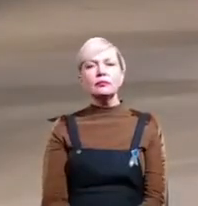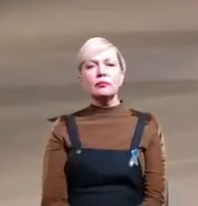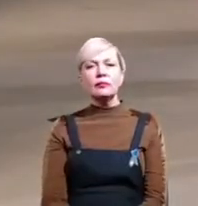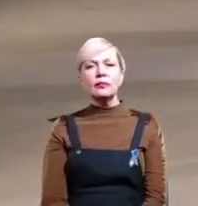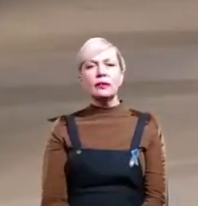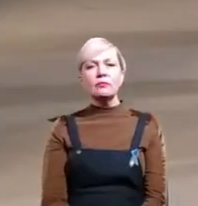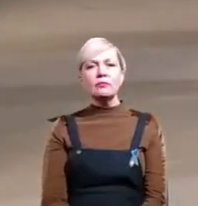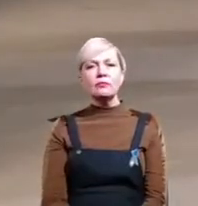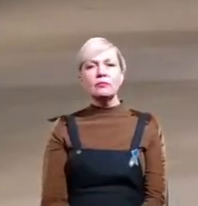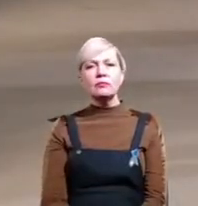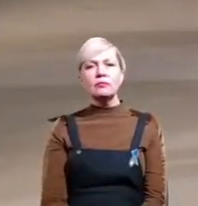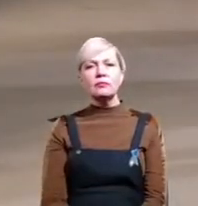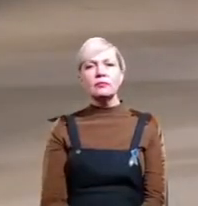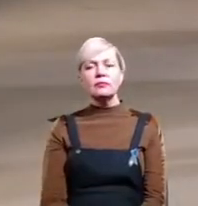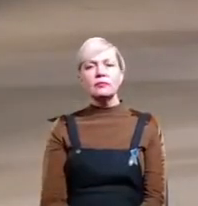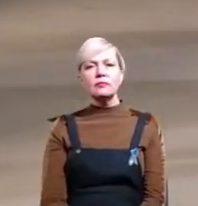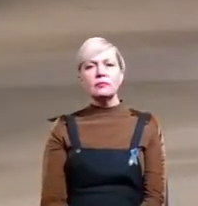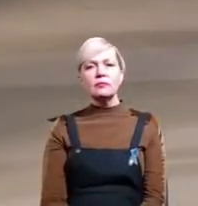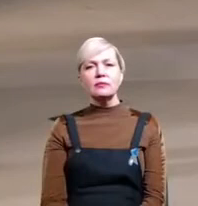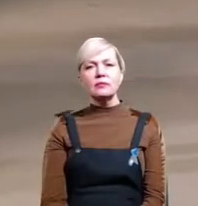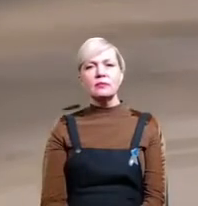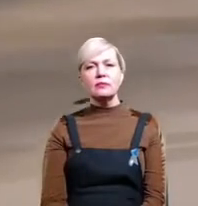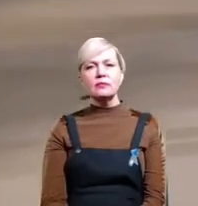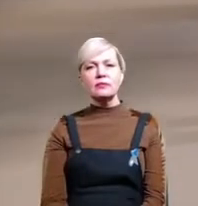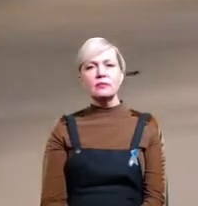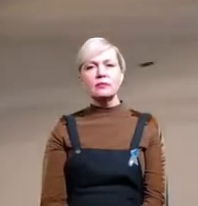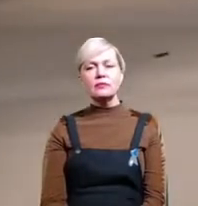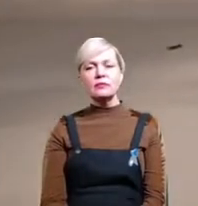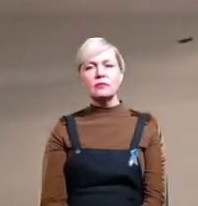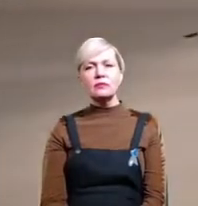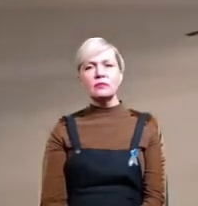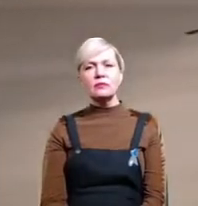сюда, четыре. И вот вы должны остаться туда.